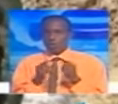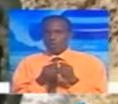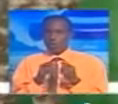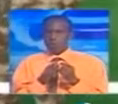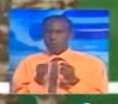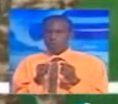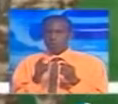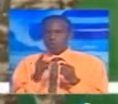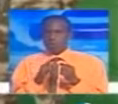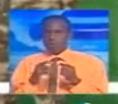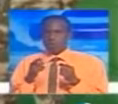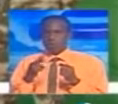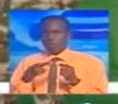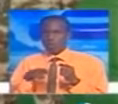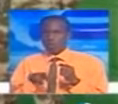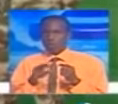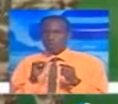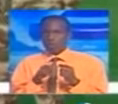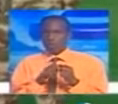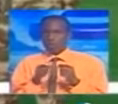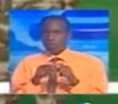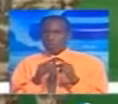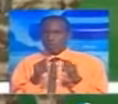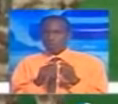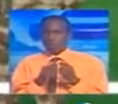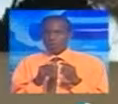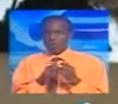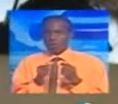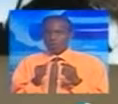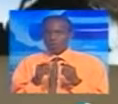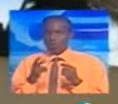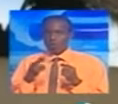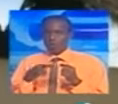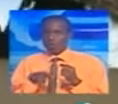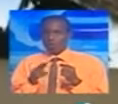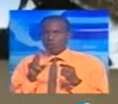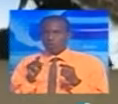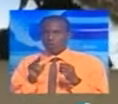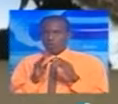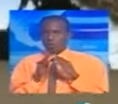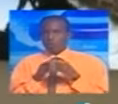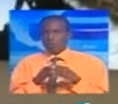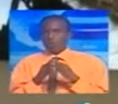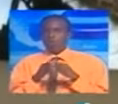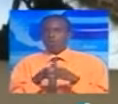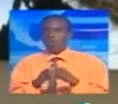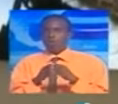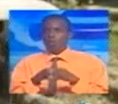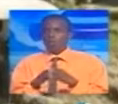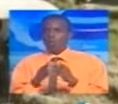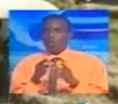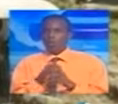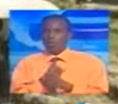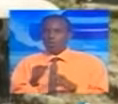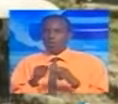matériel destiné à la base militaire de Bakassi. D'après les premières informations, la mer était très agitée ce dimanche et les conditions météo se